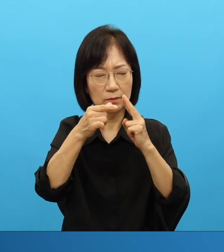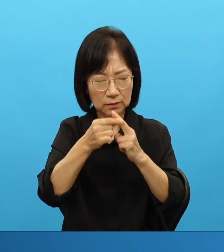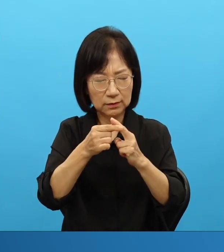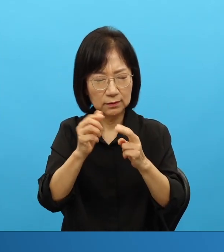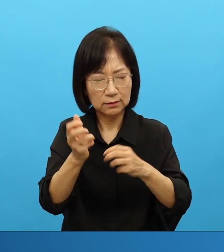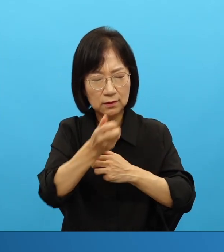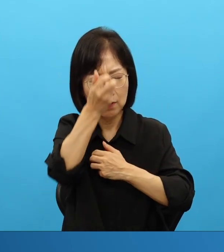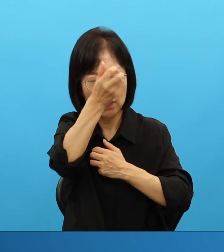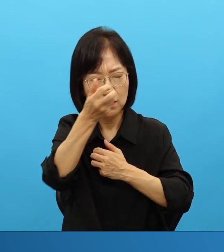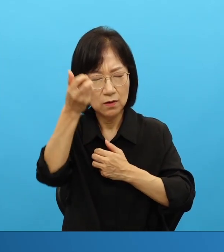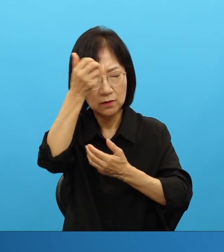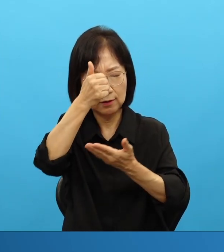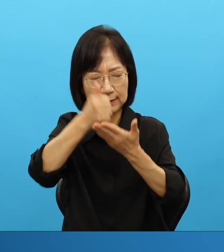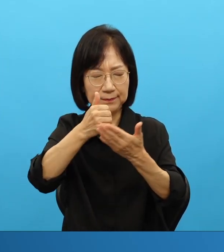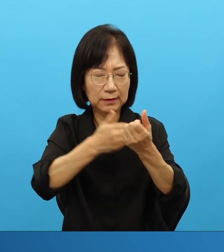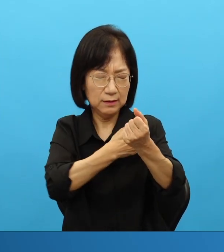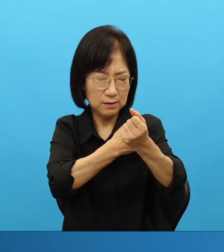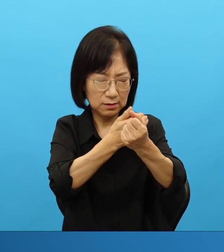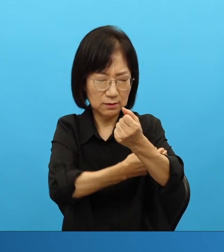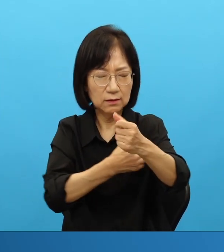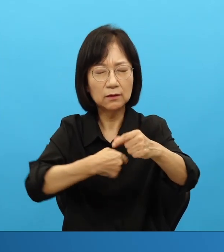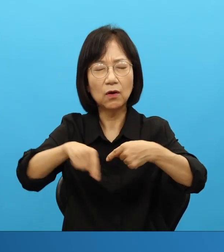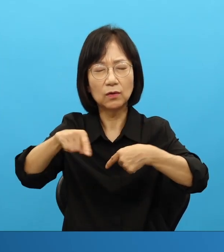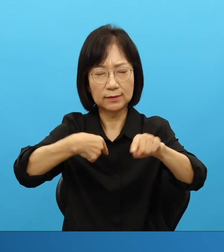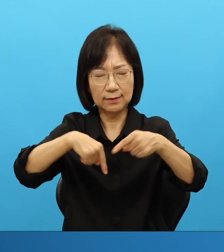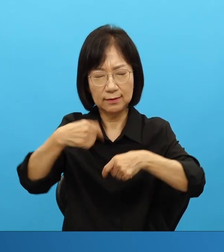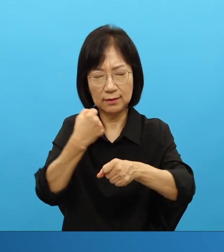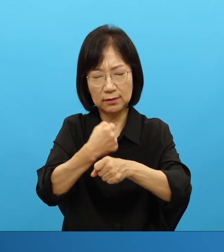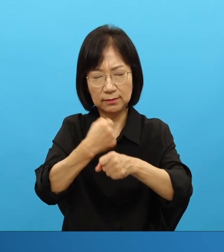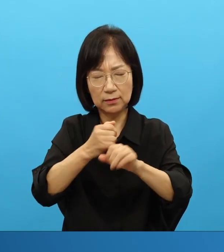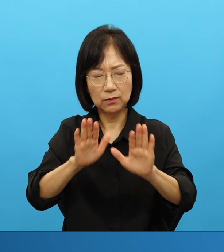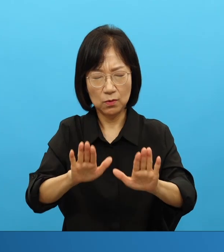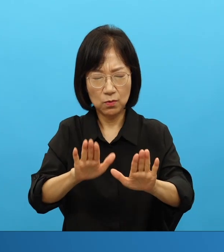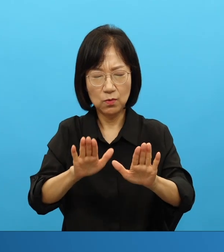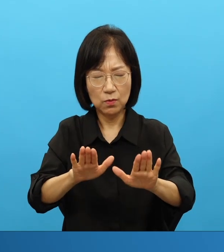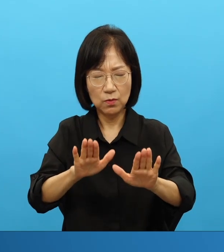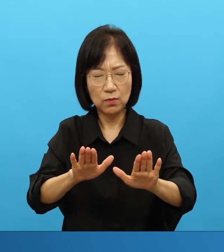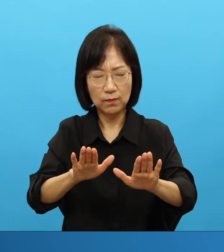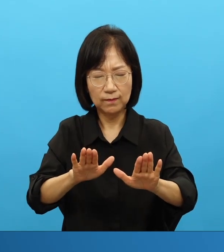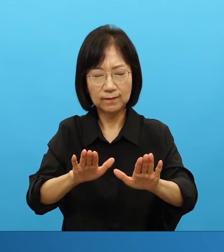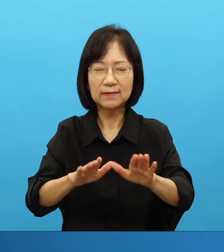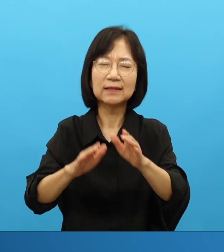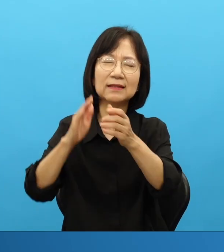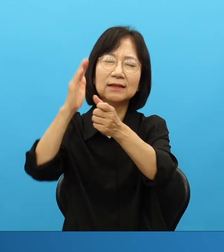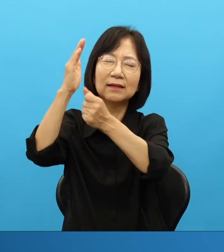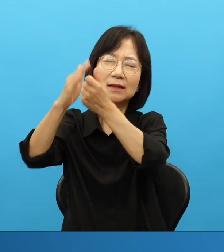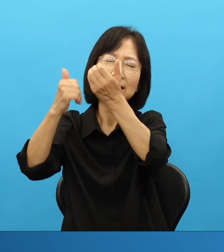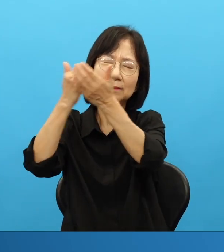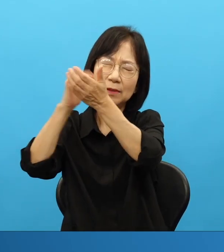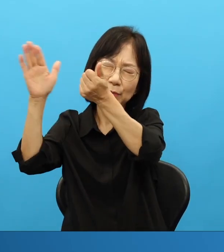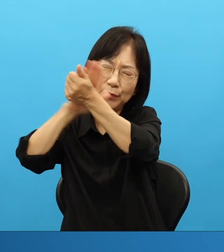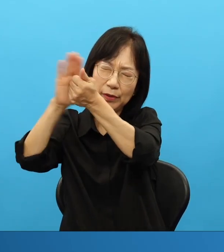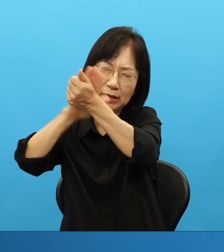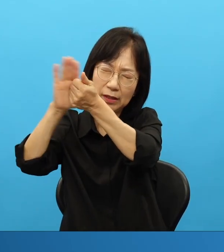성령님의 능력의 the 역사하심이 powerful working of the Holy Spirit, 오늘 하나님의 위로를